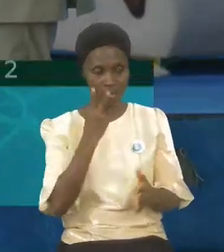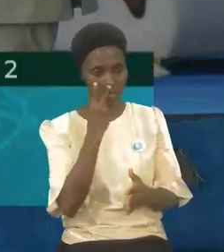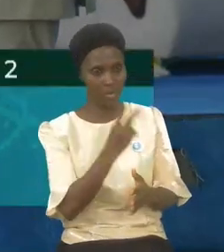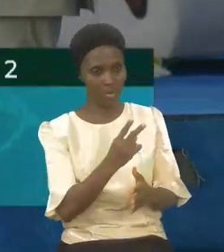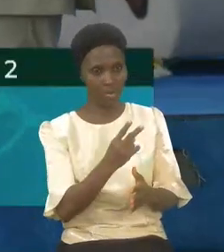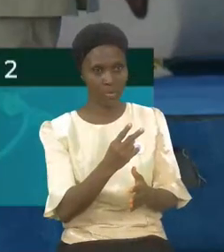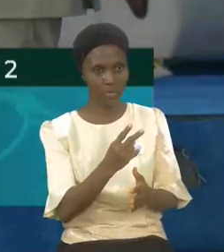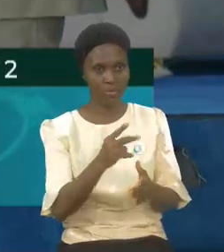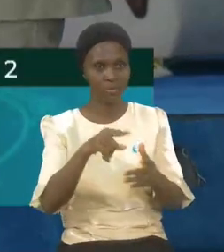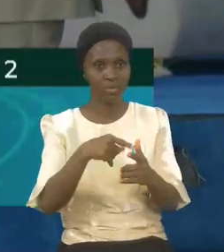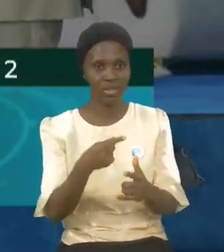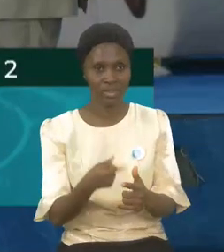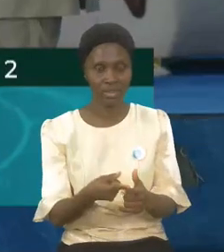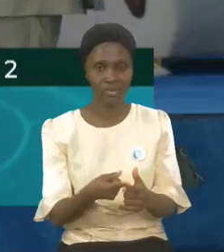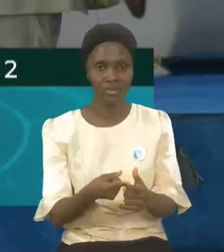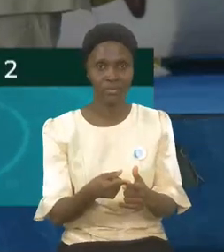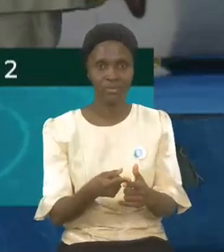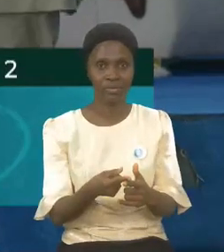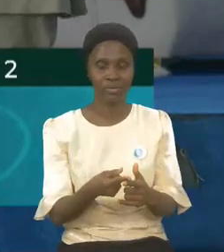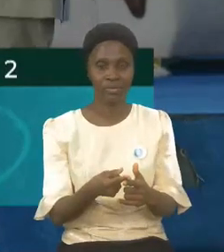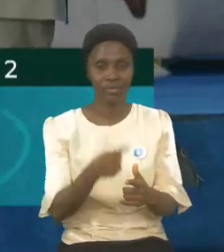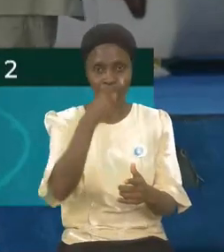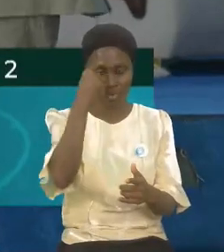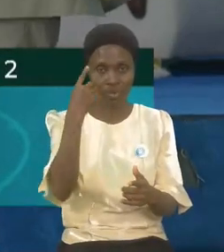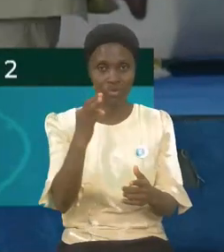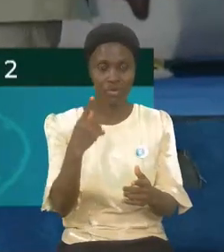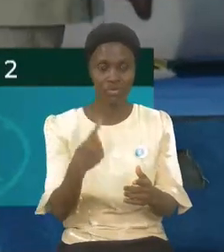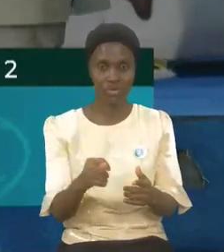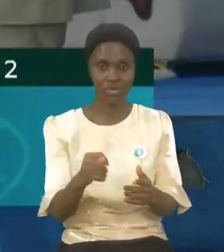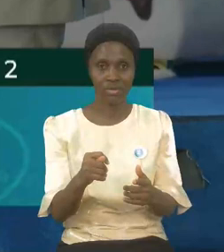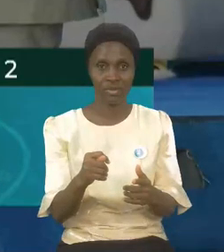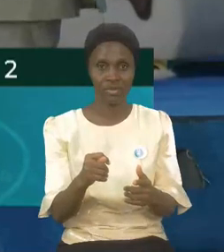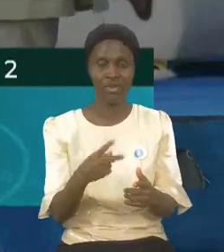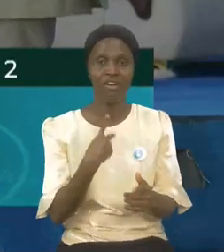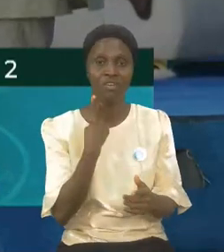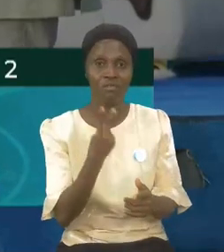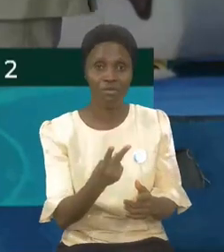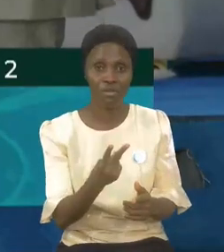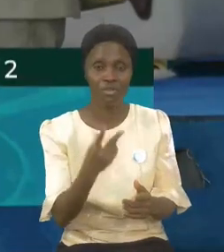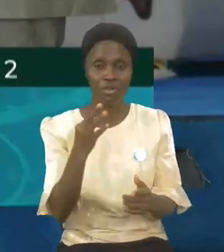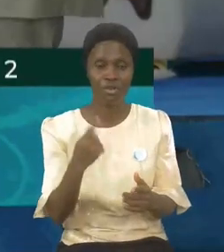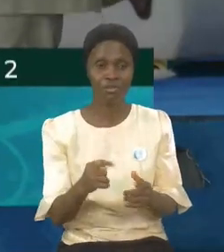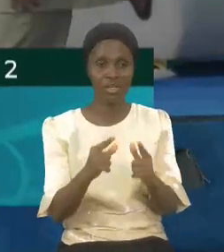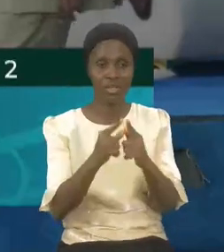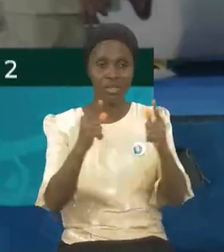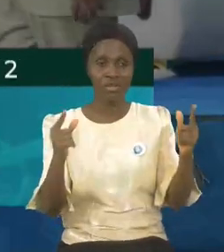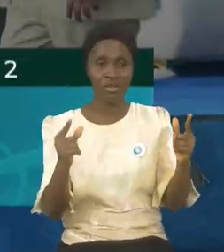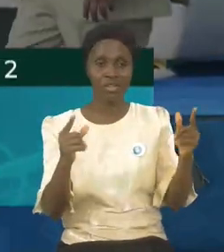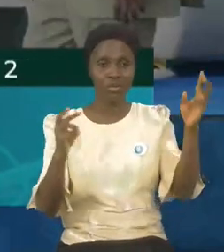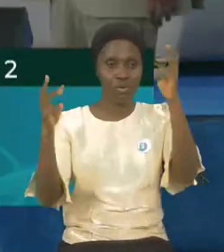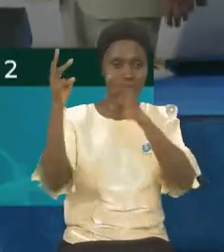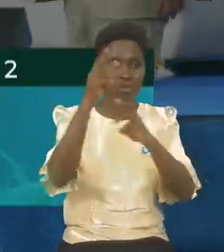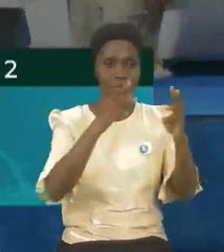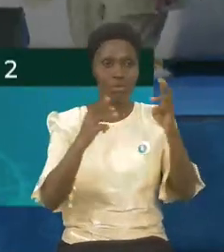Daniel 7, 11. Je regardais alors à cause des paroles